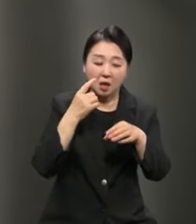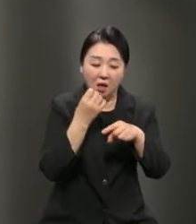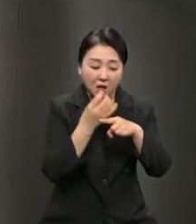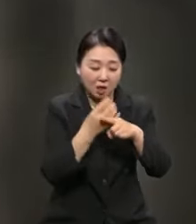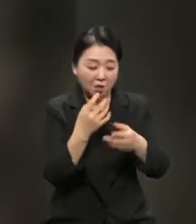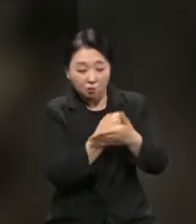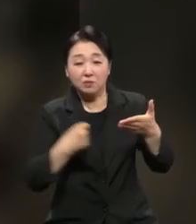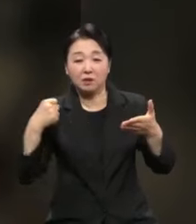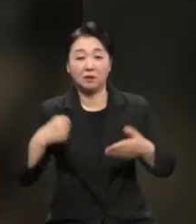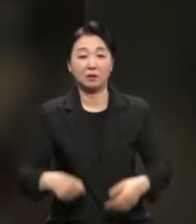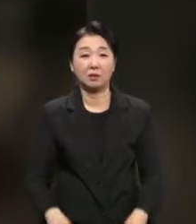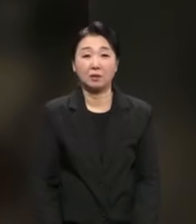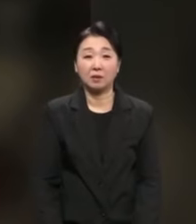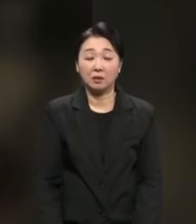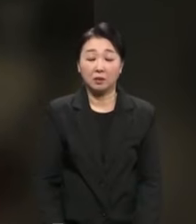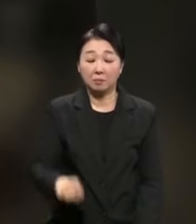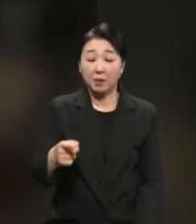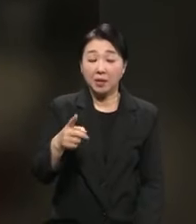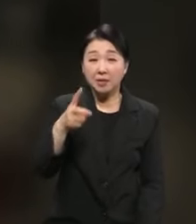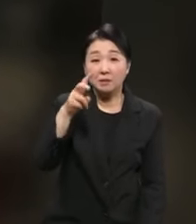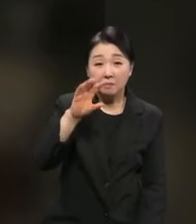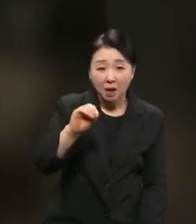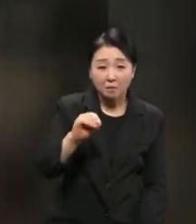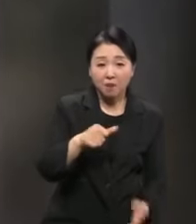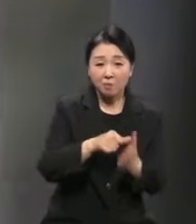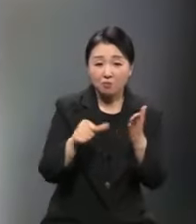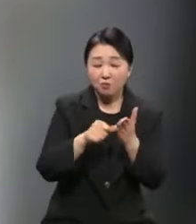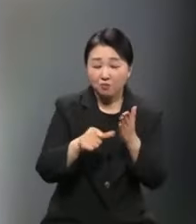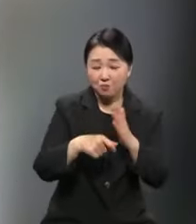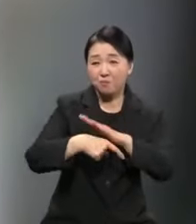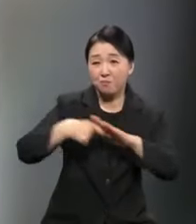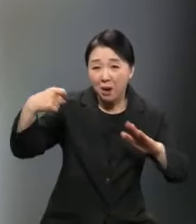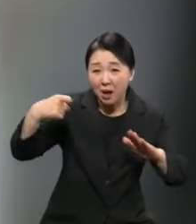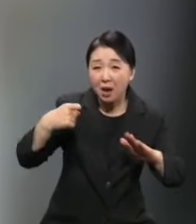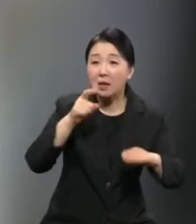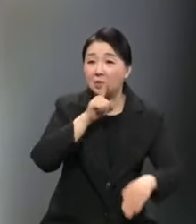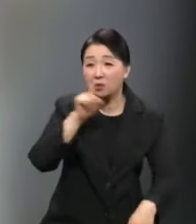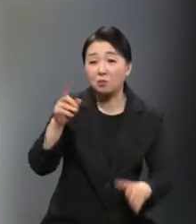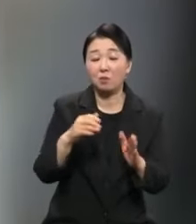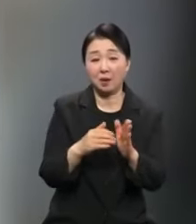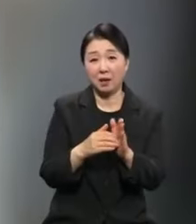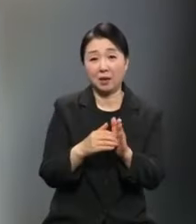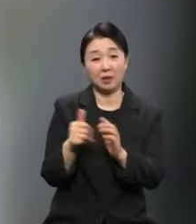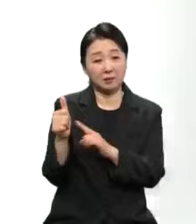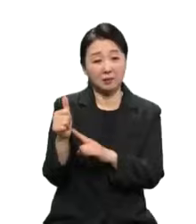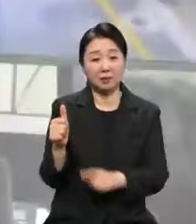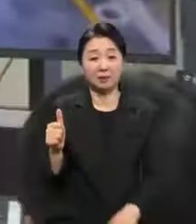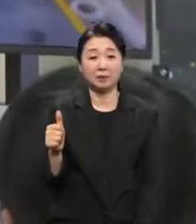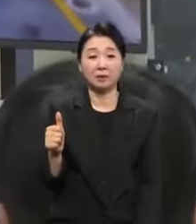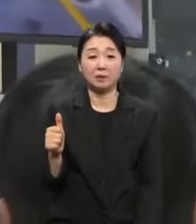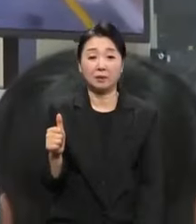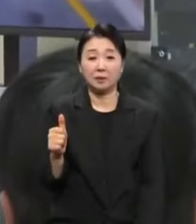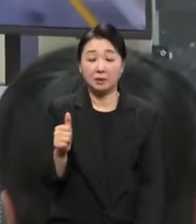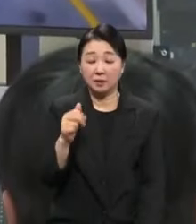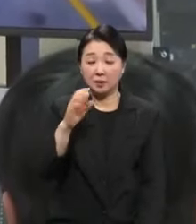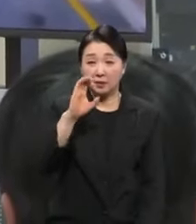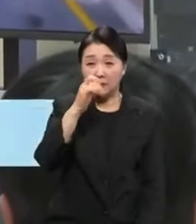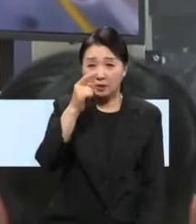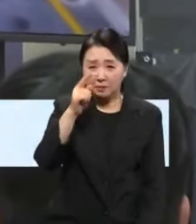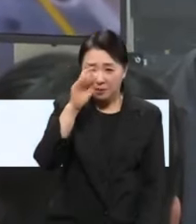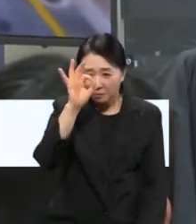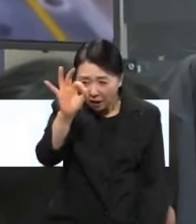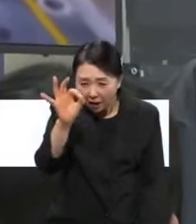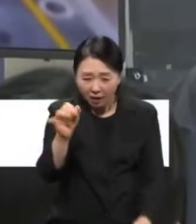길입니다. 120만 원어치 물품이 도난당했다는 신고를 받은 임병창 경위. CCTV 속 남성을